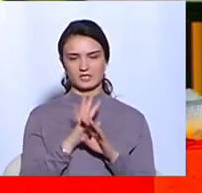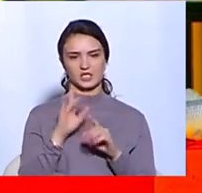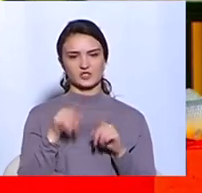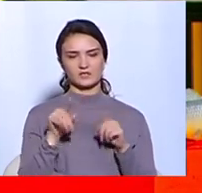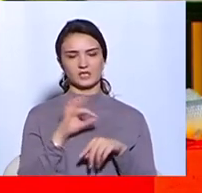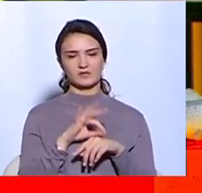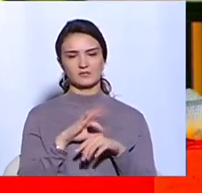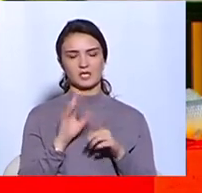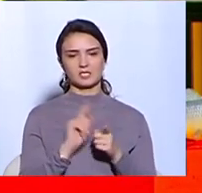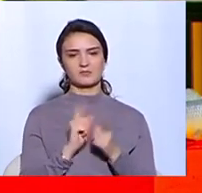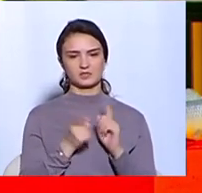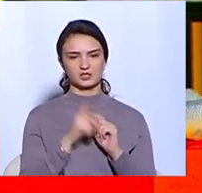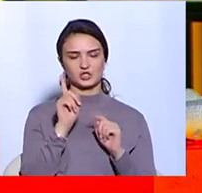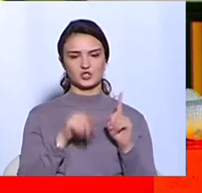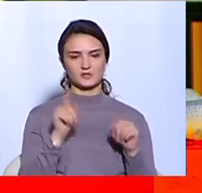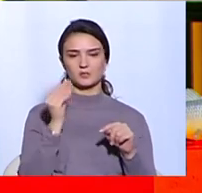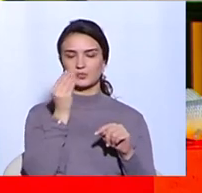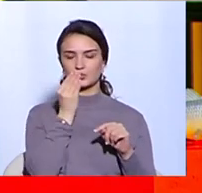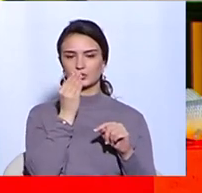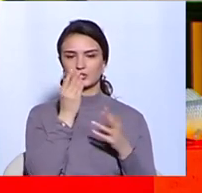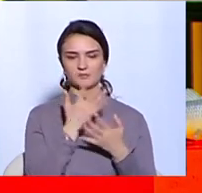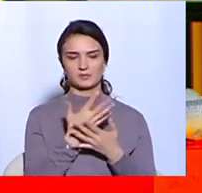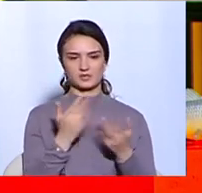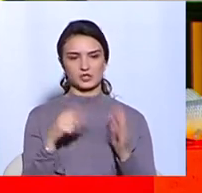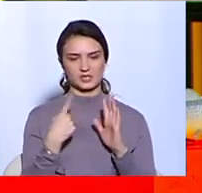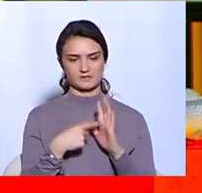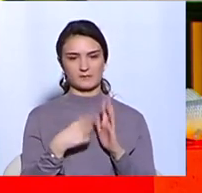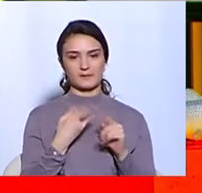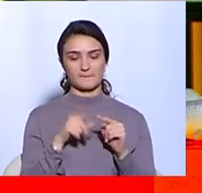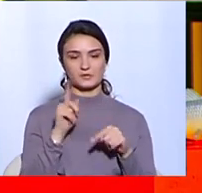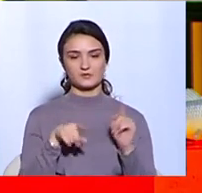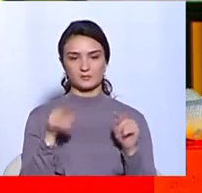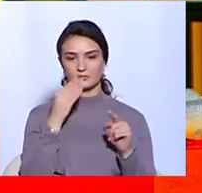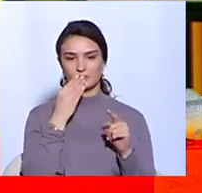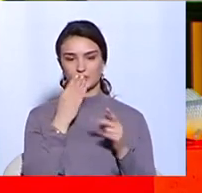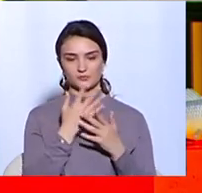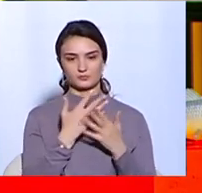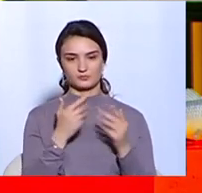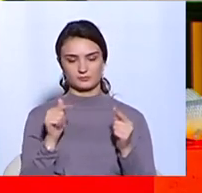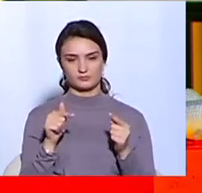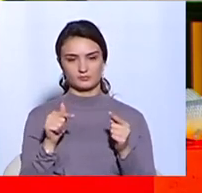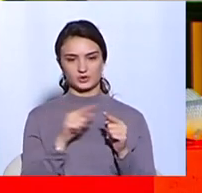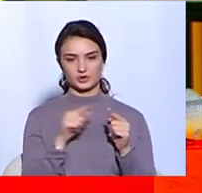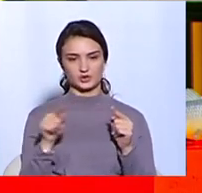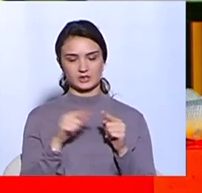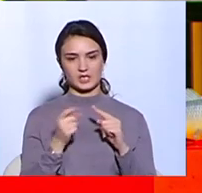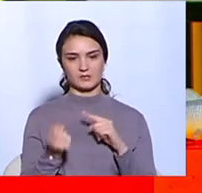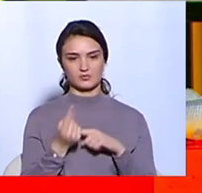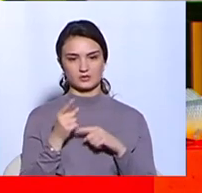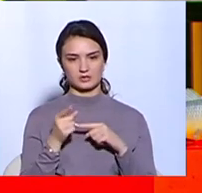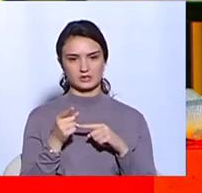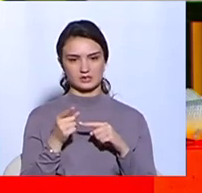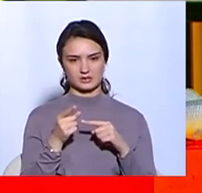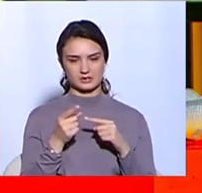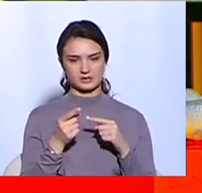იშვიათ დაავადებებზე, არამედ იშვიათ პროდუქტებზე შეკითხები და აი ამ იშვიათ პროდუქტს შორის აღმოჩნდა